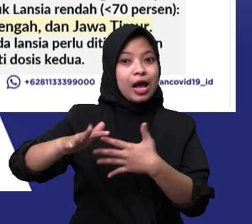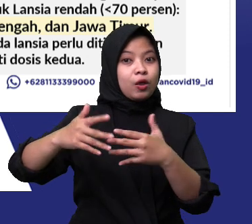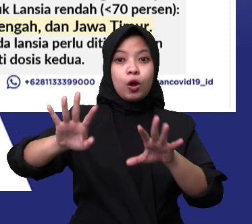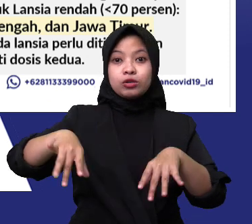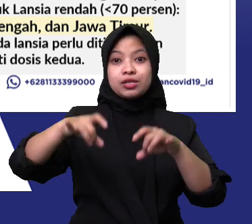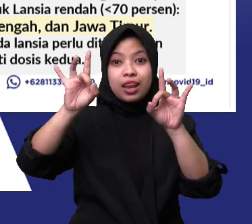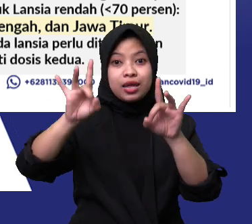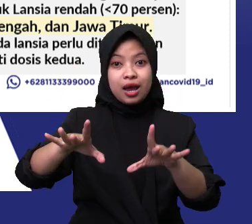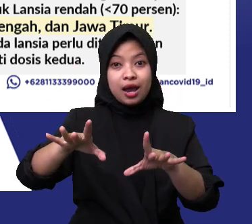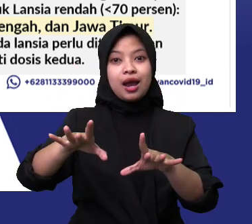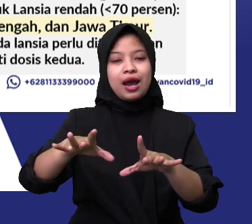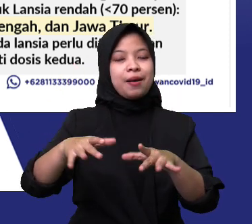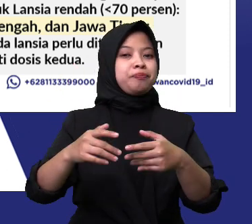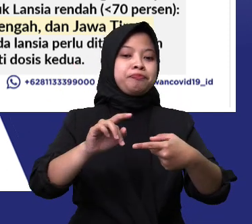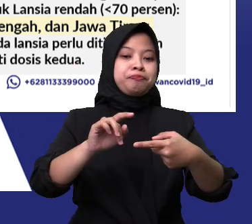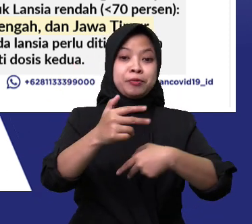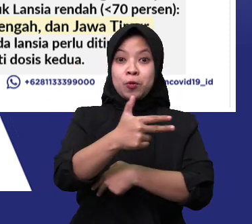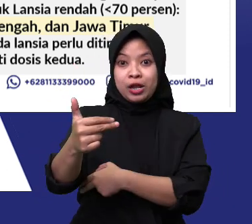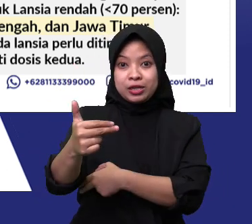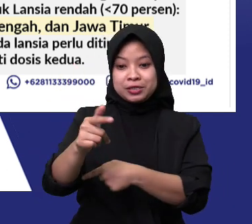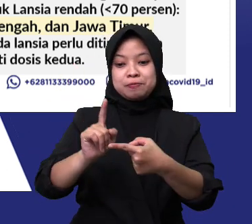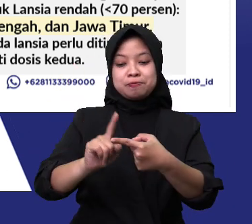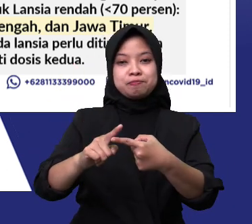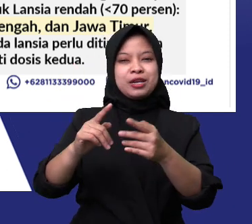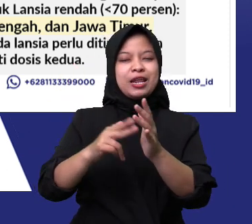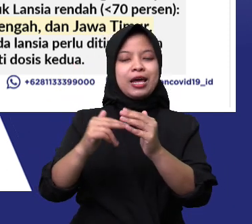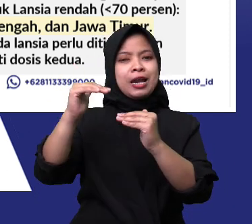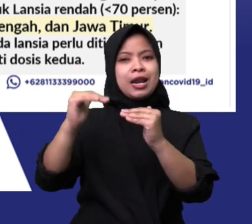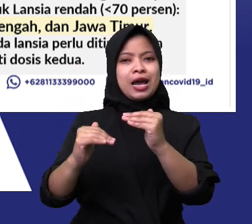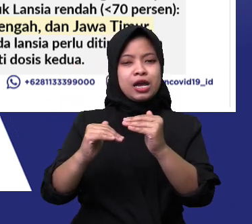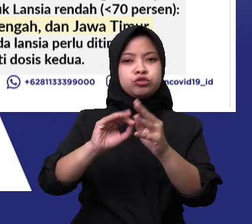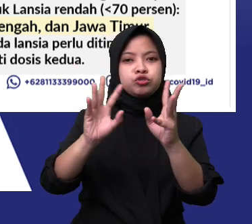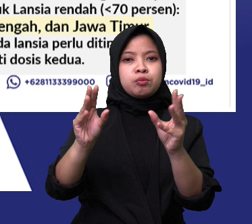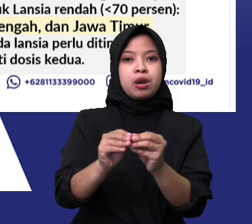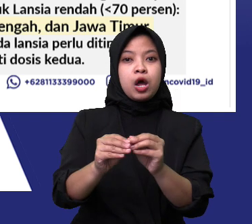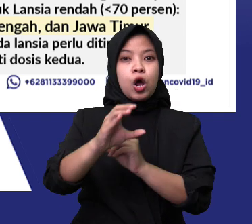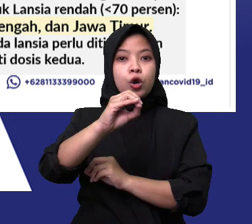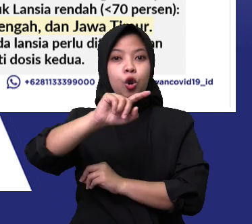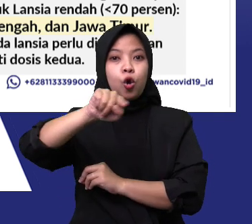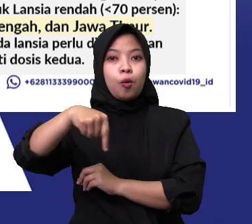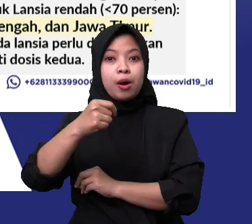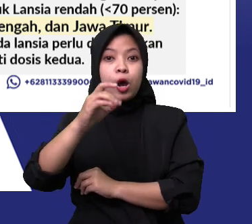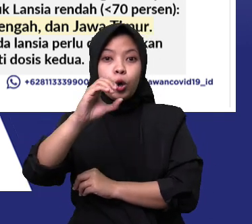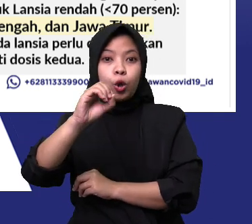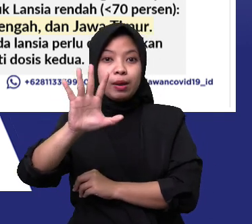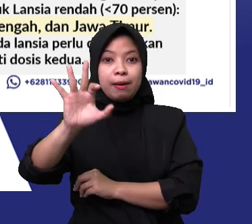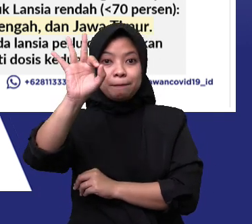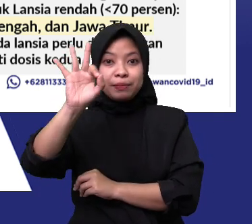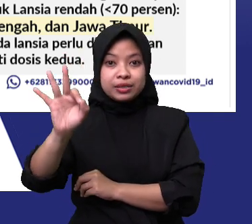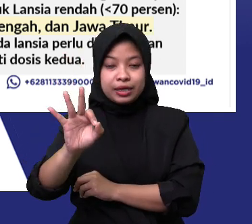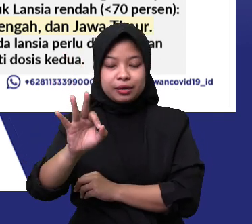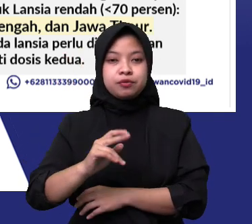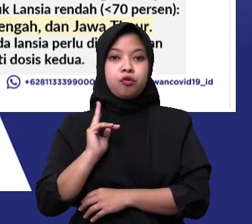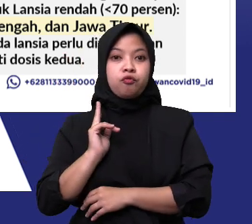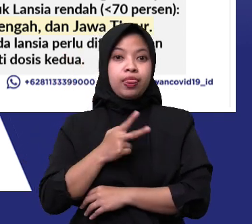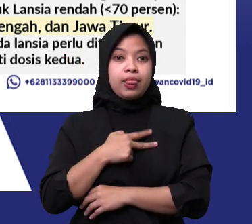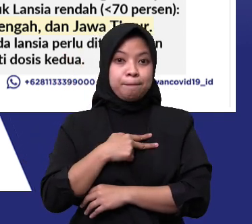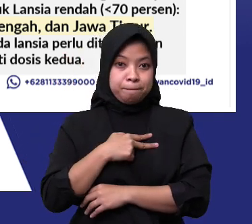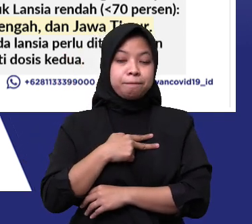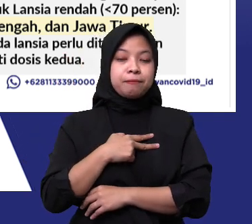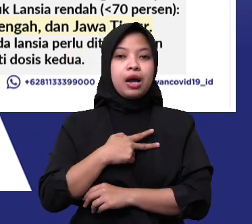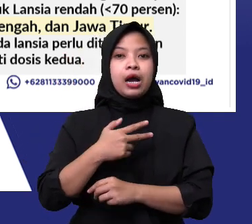ini Indonesia merupakan yang terendah, yaitu 0,05%. Di Vietnam, bahkan